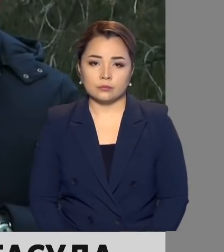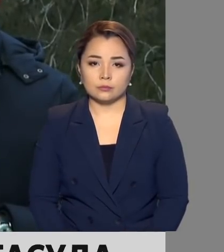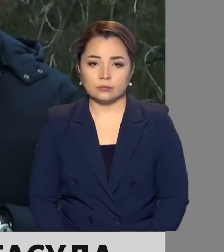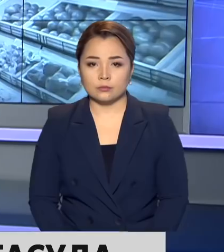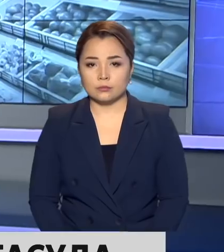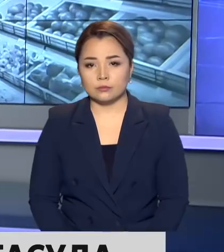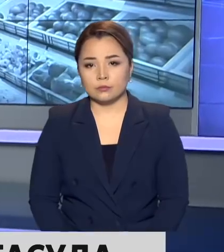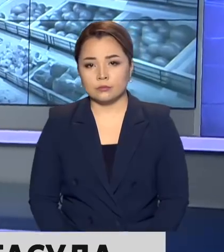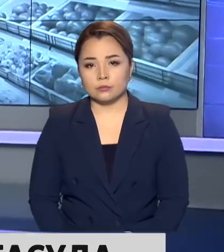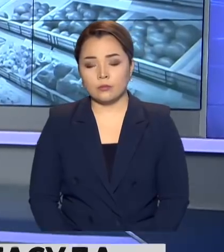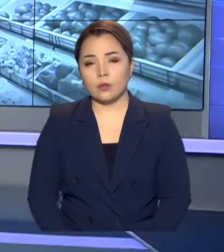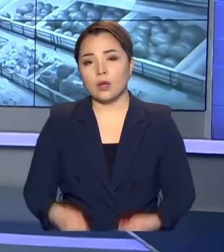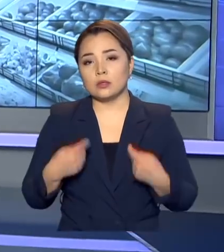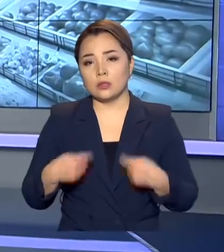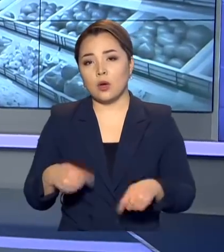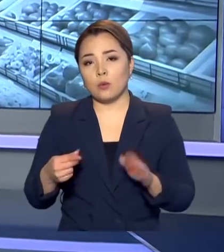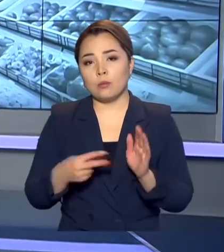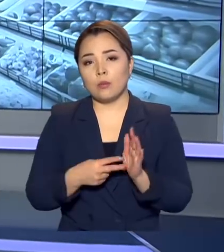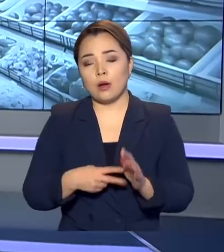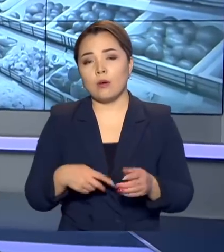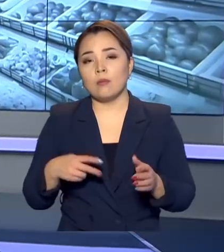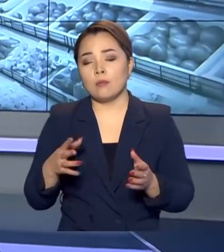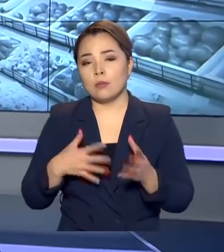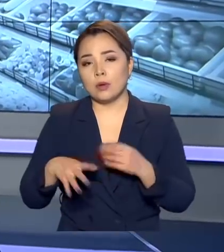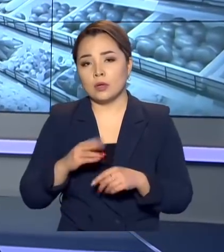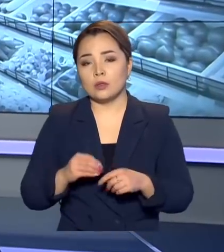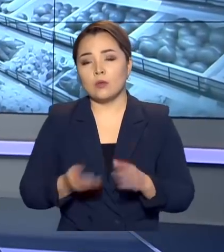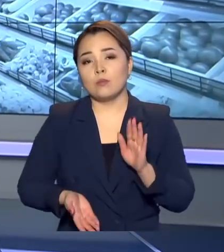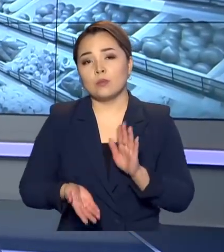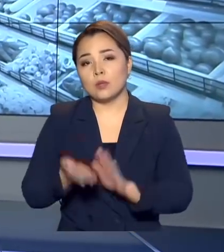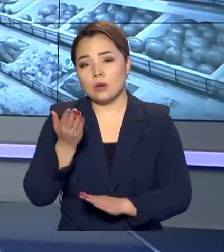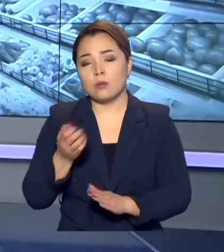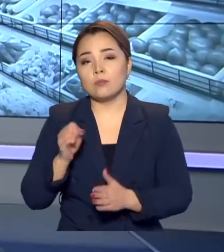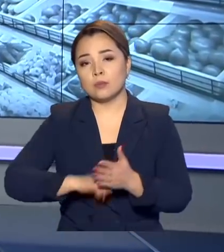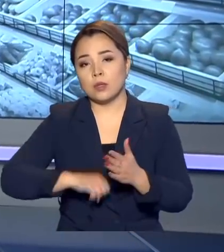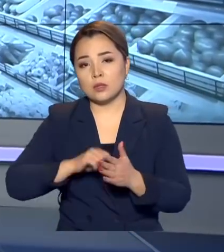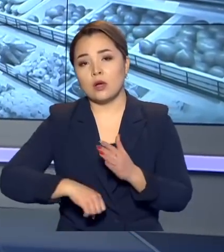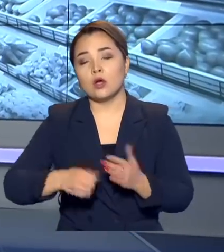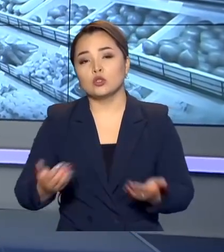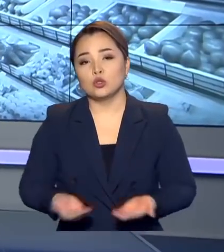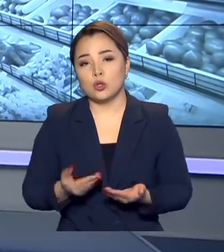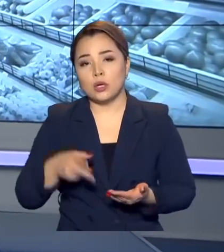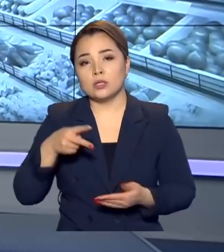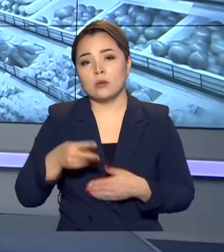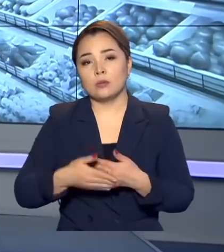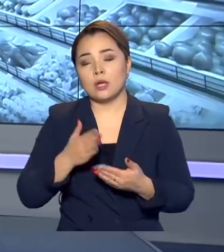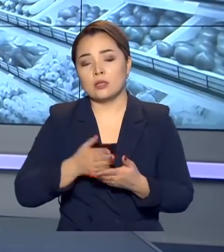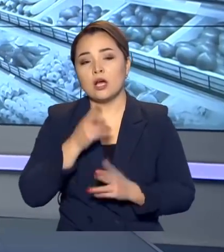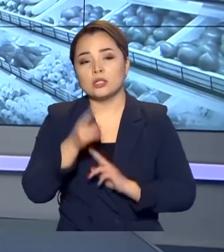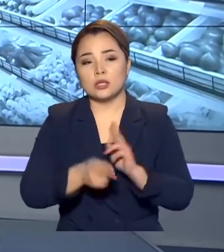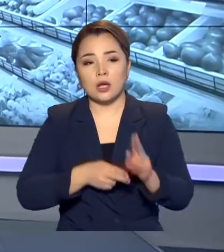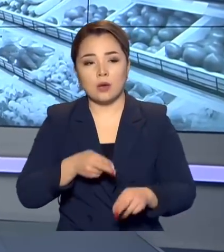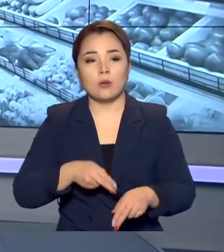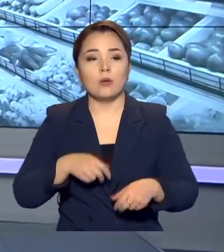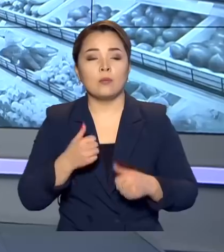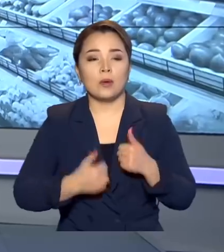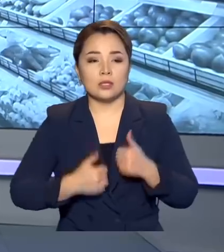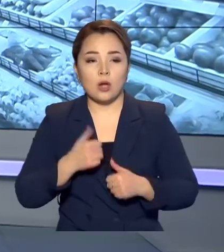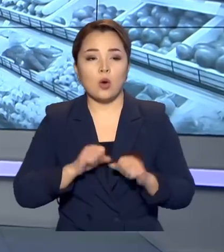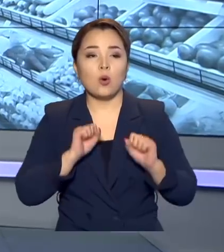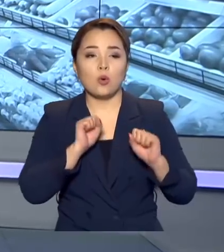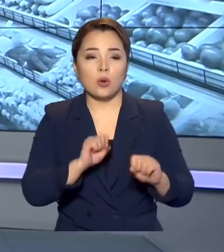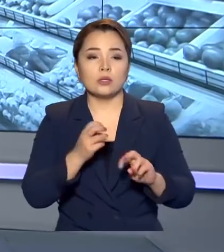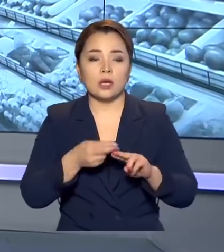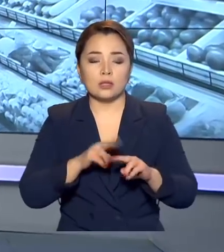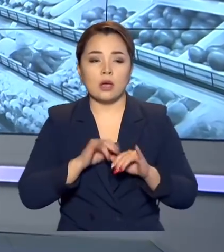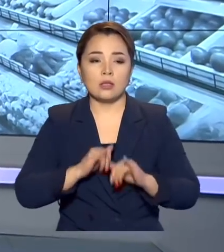әріптес. Тауар бағасын негізсіз көтергендерге қатысты тұрғындардан 2000-нан аса шағым түсті. Бәсекелестікті қорғау және дамыту агенттігі